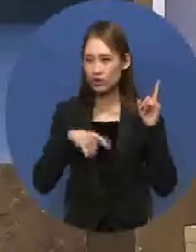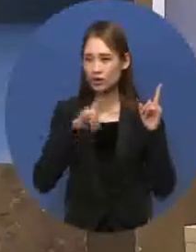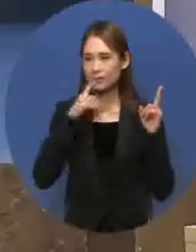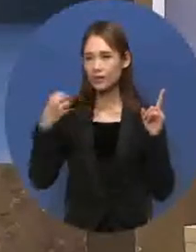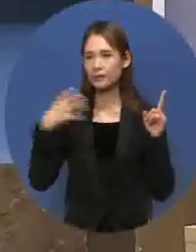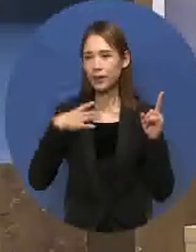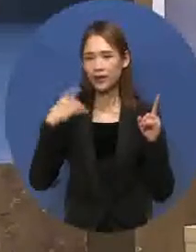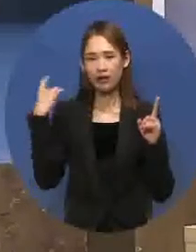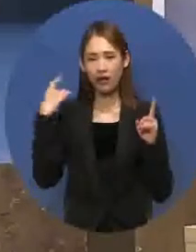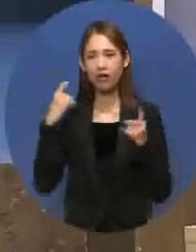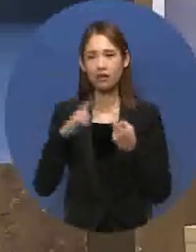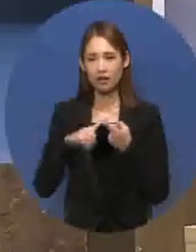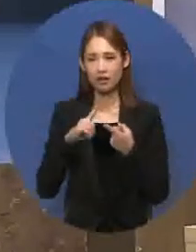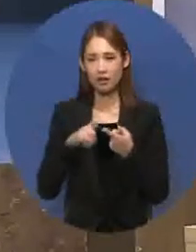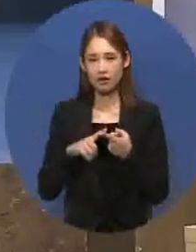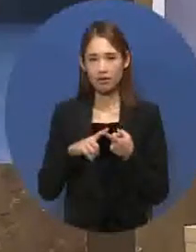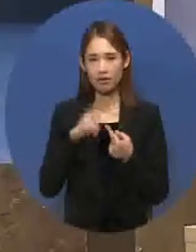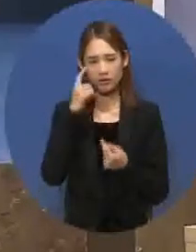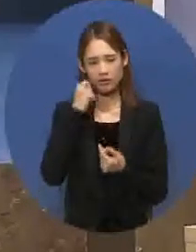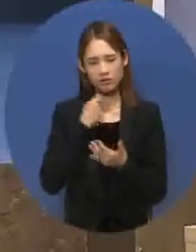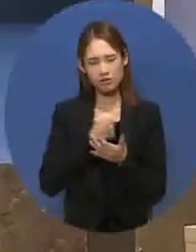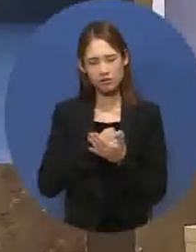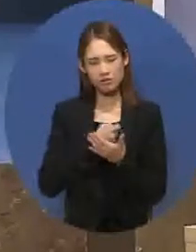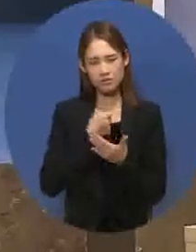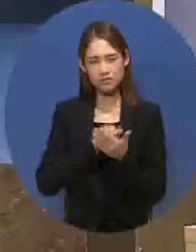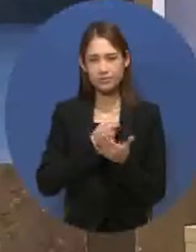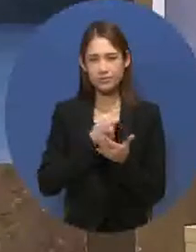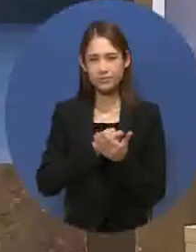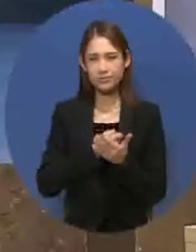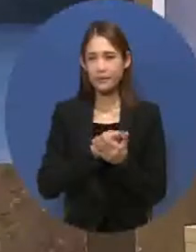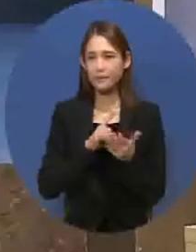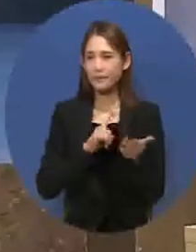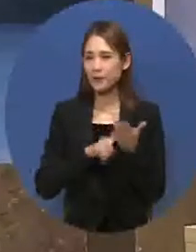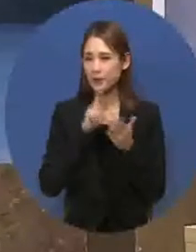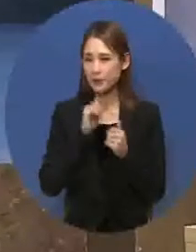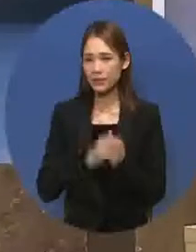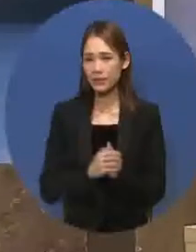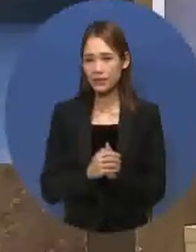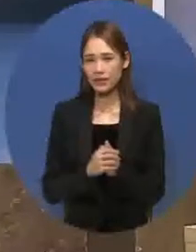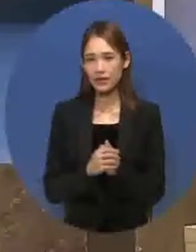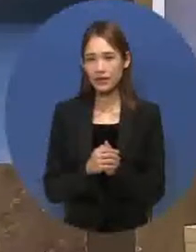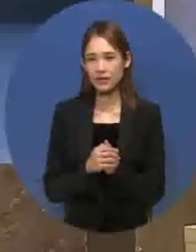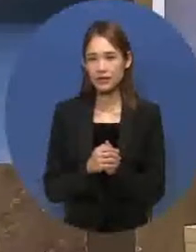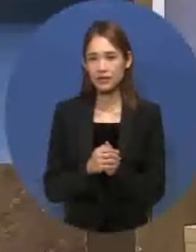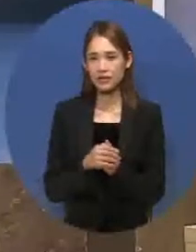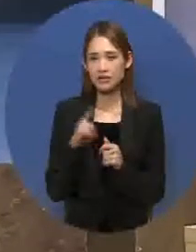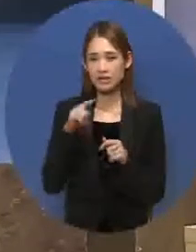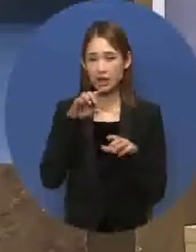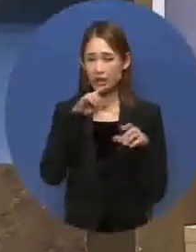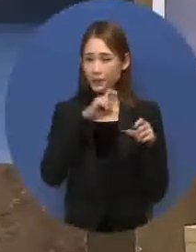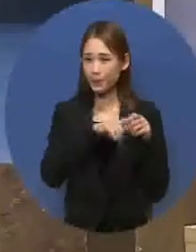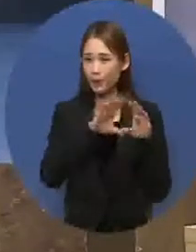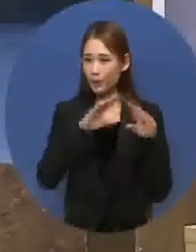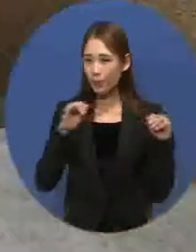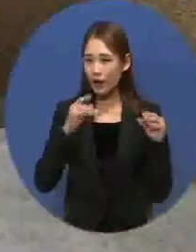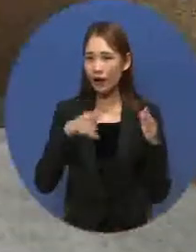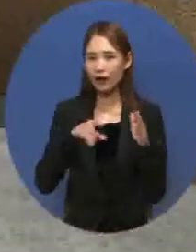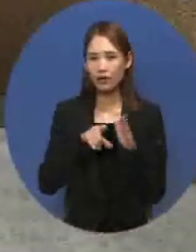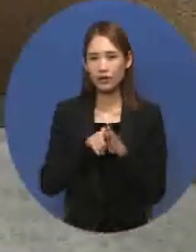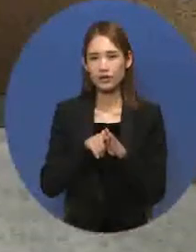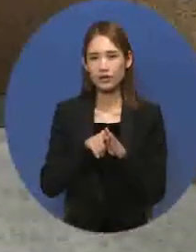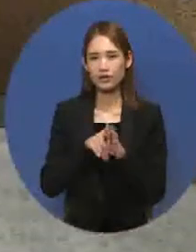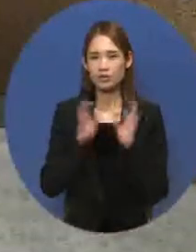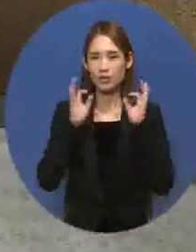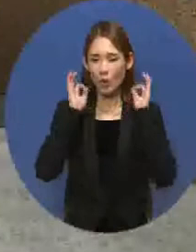주셨는데 굉장히 슬픈 통계가 아닐까 합니다. 예. 회장님께서는 이 문제를 해결하기 위해서는